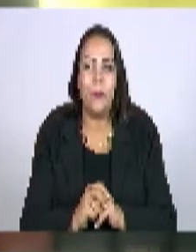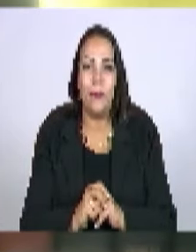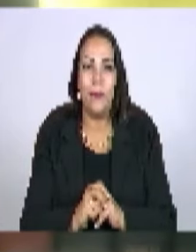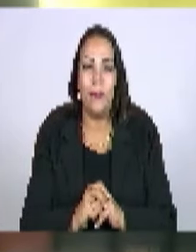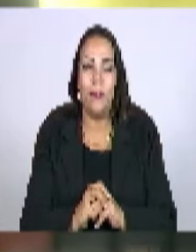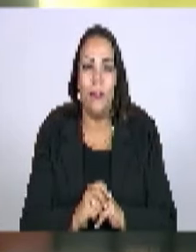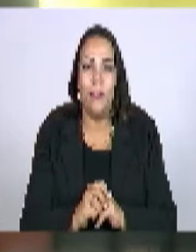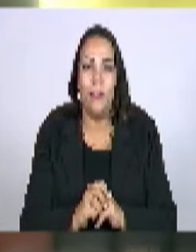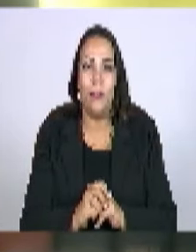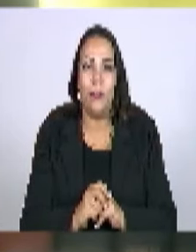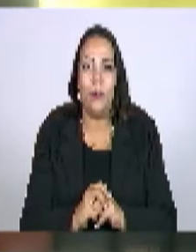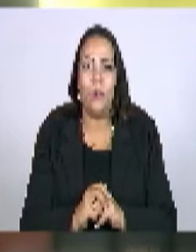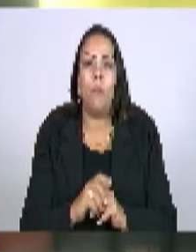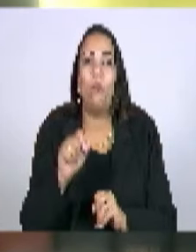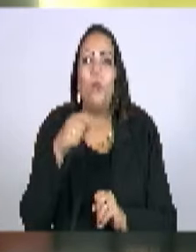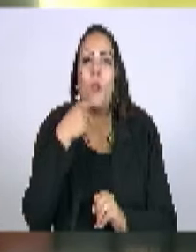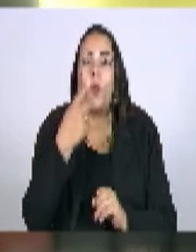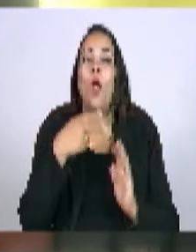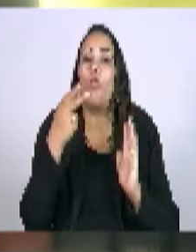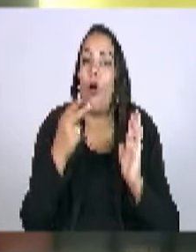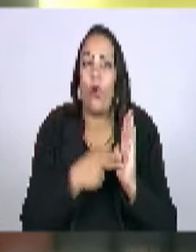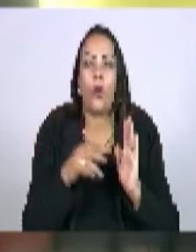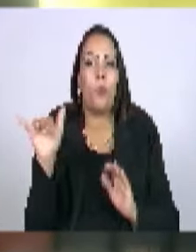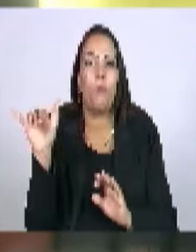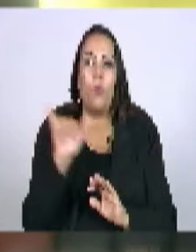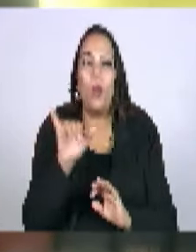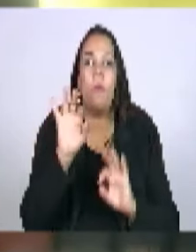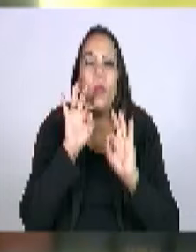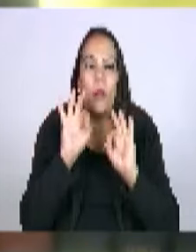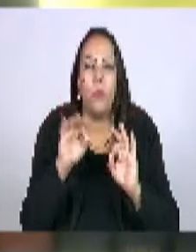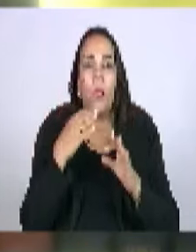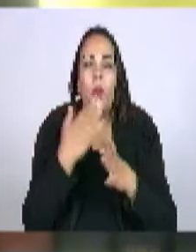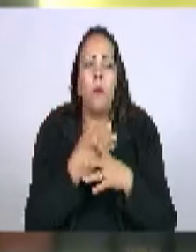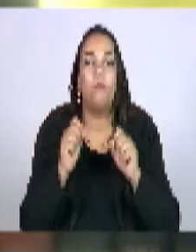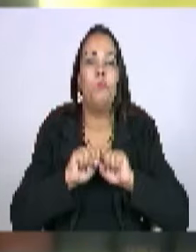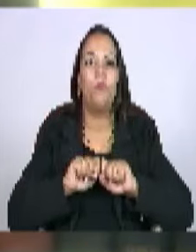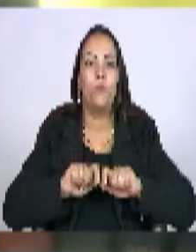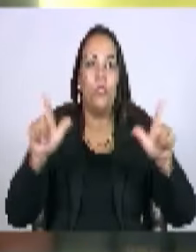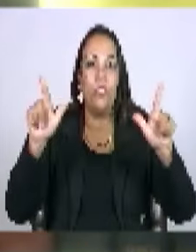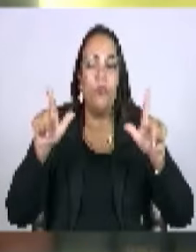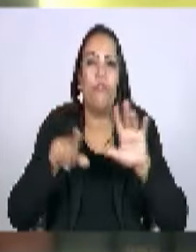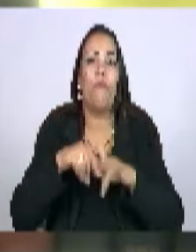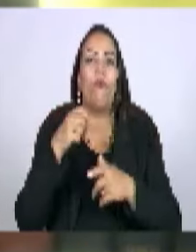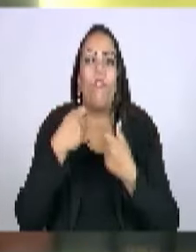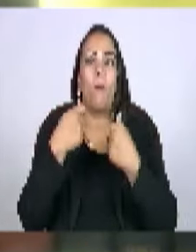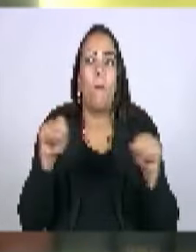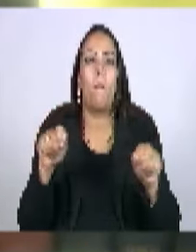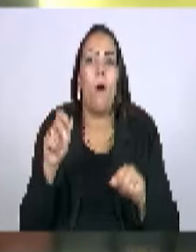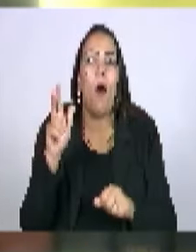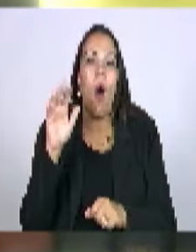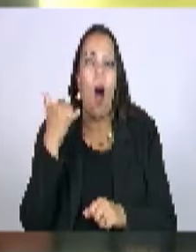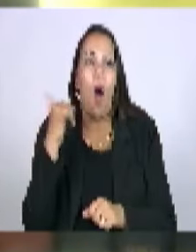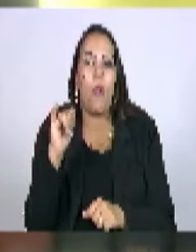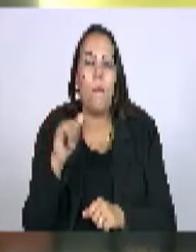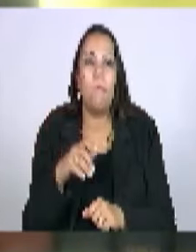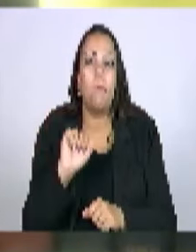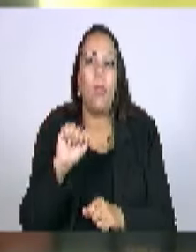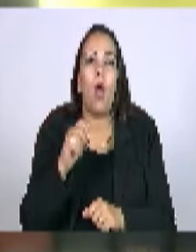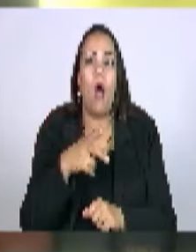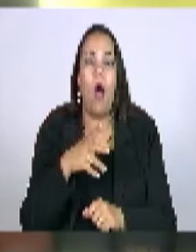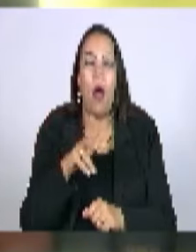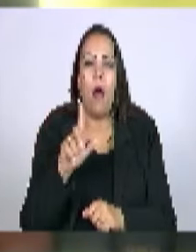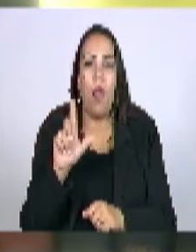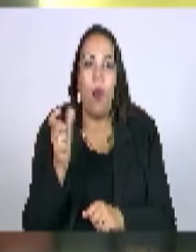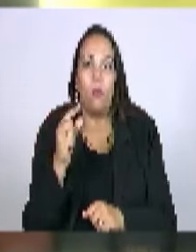الحكومات ده تقرير مهم جدا كان نشرته صحيفه العرب اللندنيه وايضا